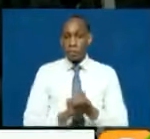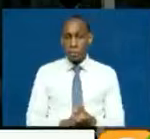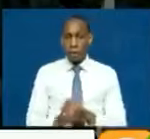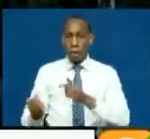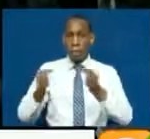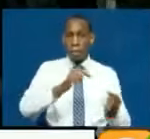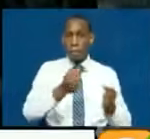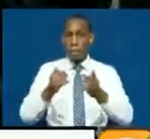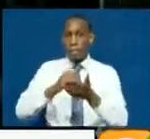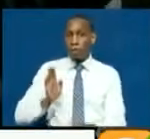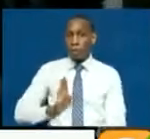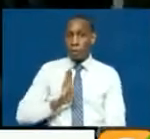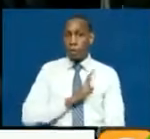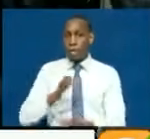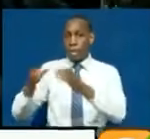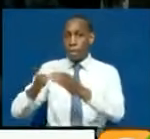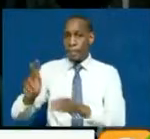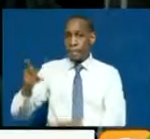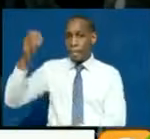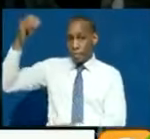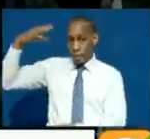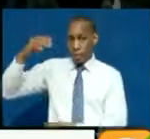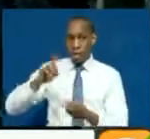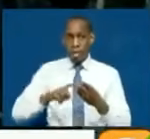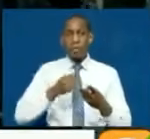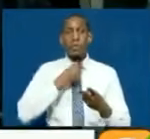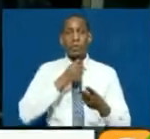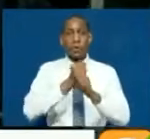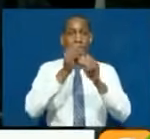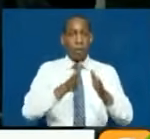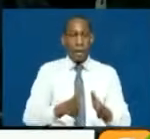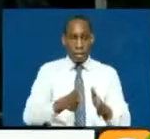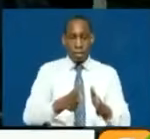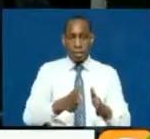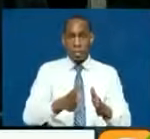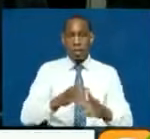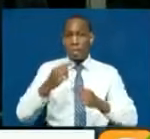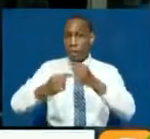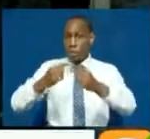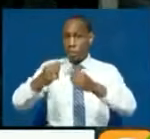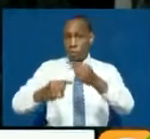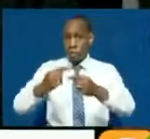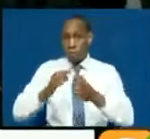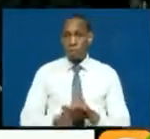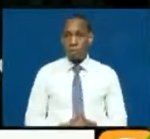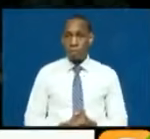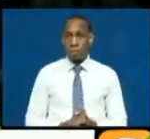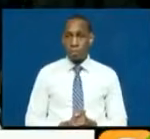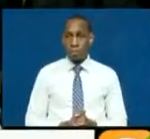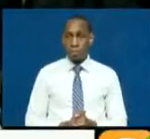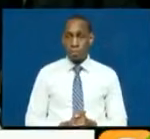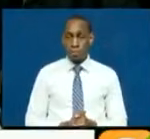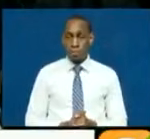strong. Mvutano kati ya bodi ya kampuni ya umeme KPLC na muungano wa wafanyikazi kewatu unazidi kutokota.